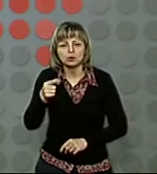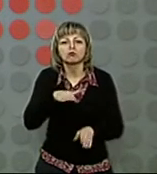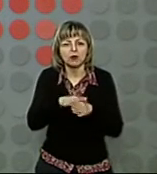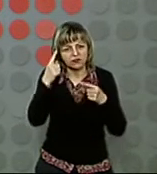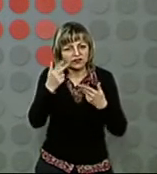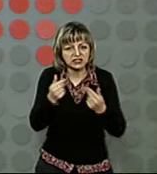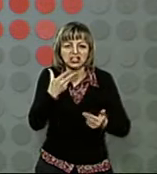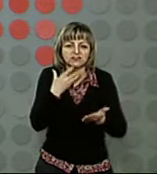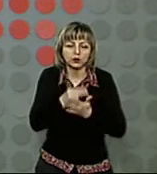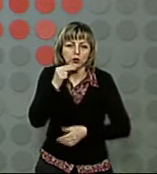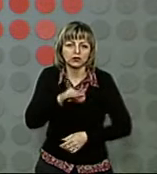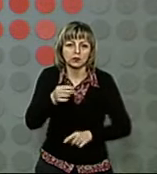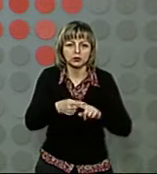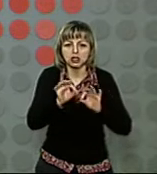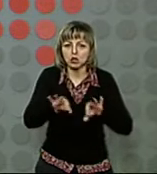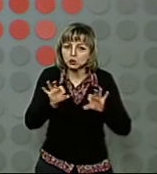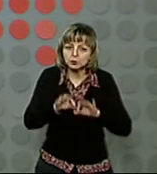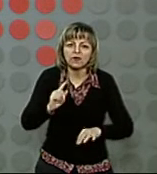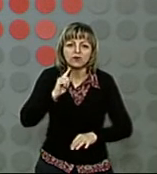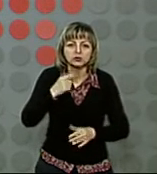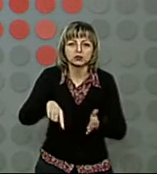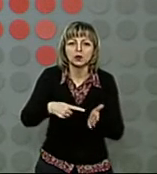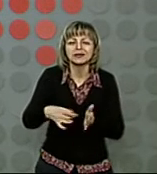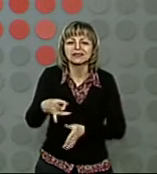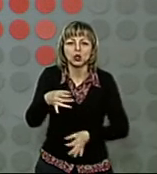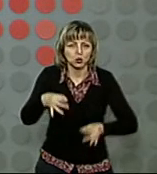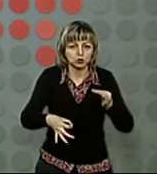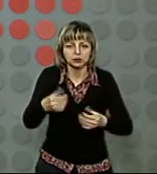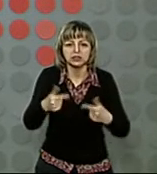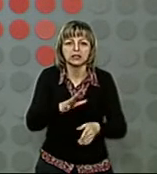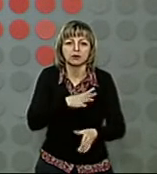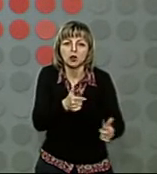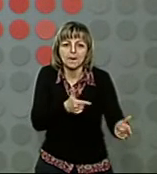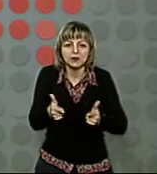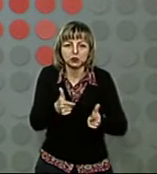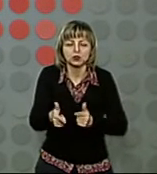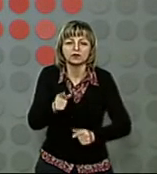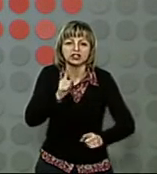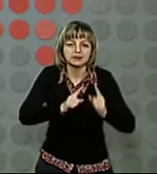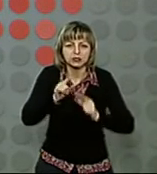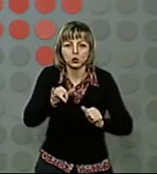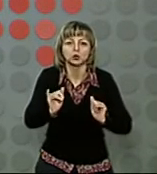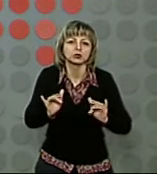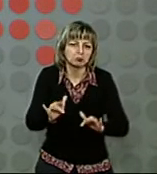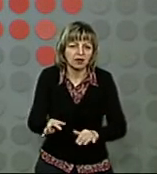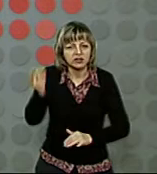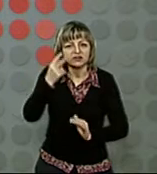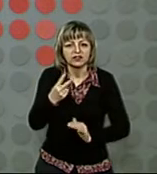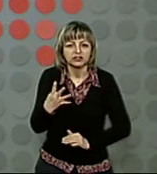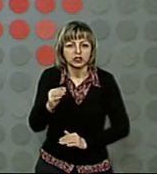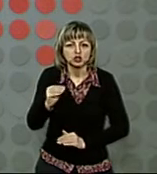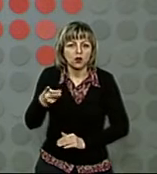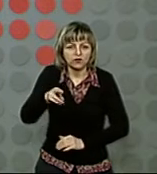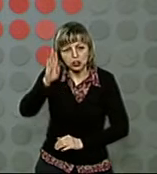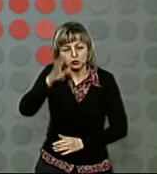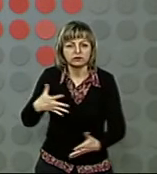визнає свою вину. Про це він розповів сьогодні у Луцькому міськрайонному суді, де відбулося підготовче засідання у справі. Нагадаємо, 24